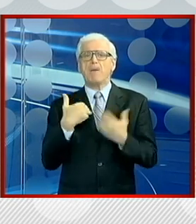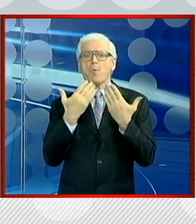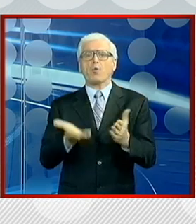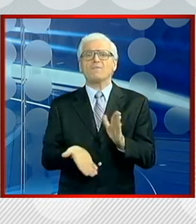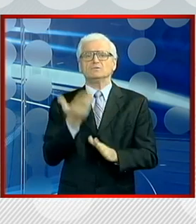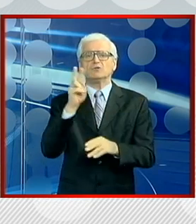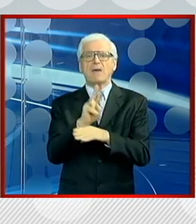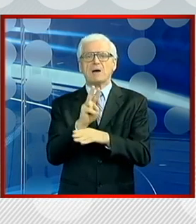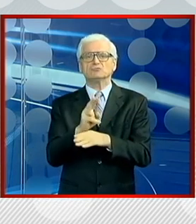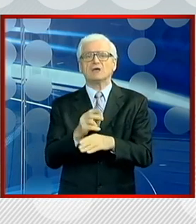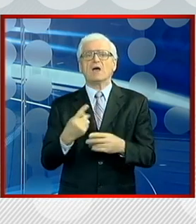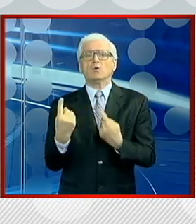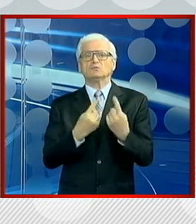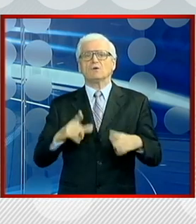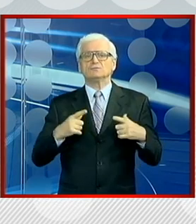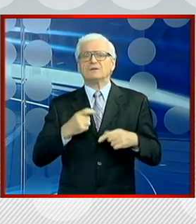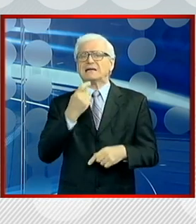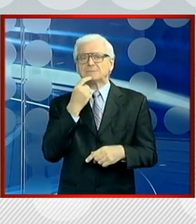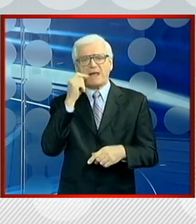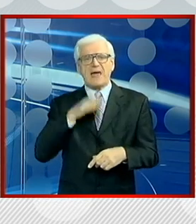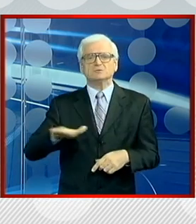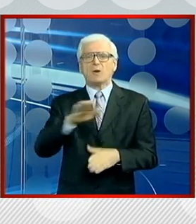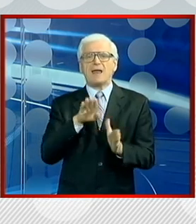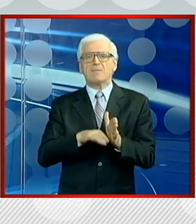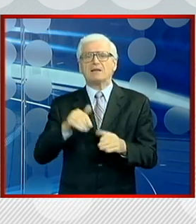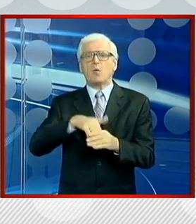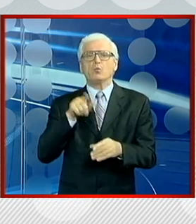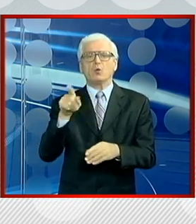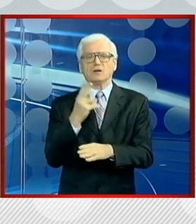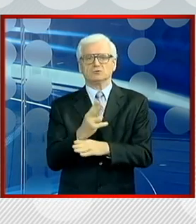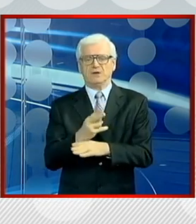pažnju položaju srpske nacionalne manjine u toj zemlji.